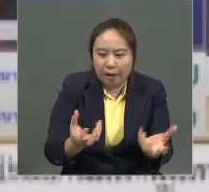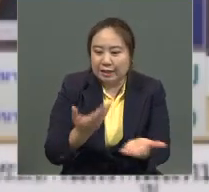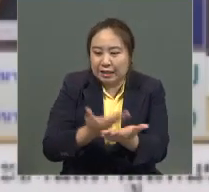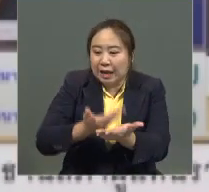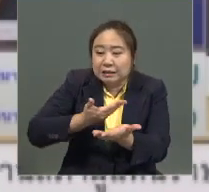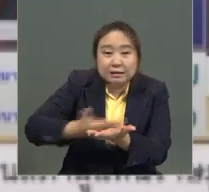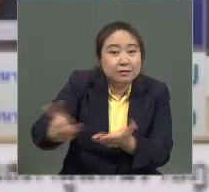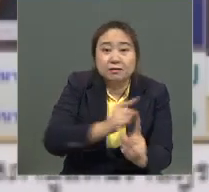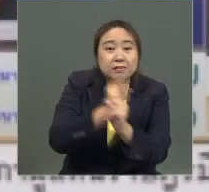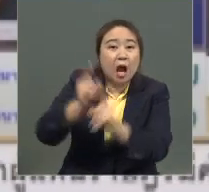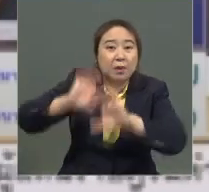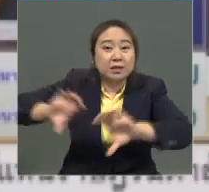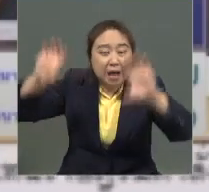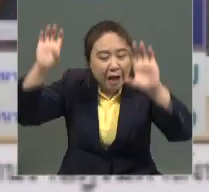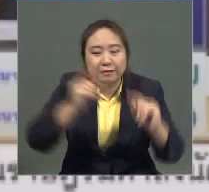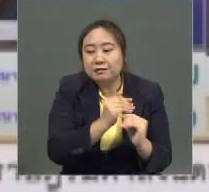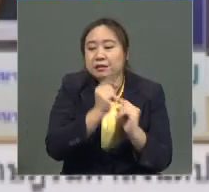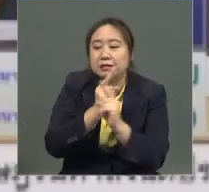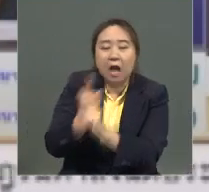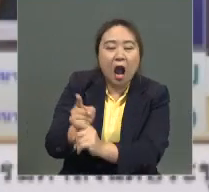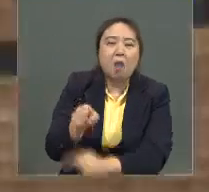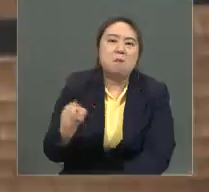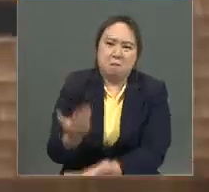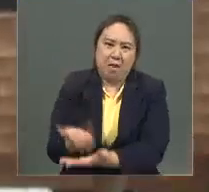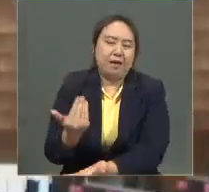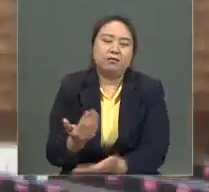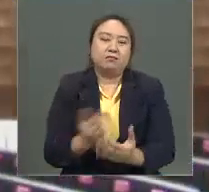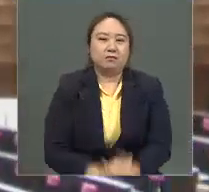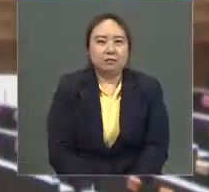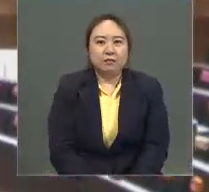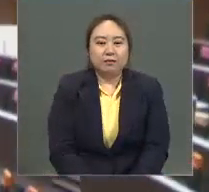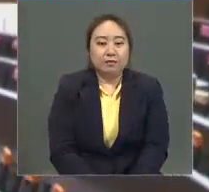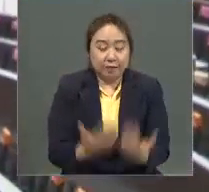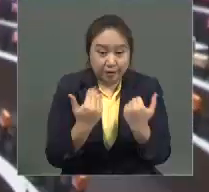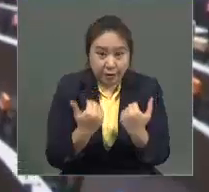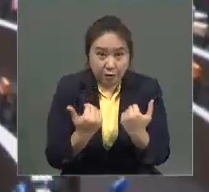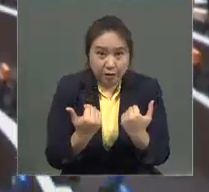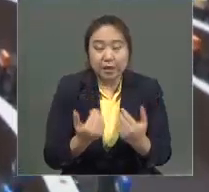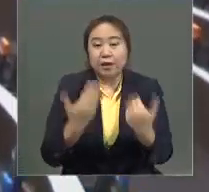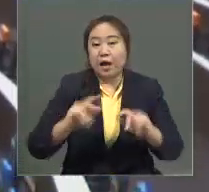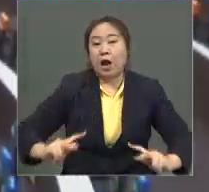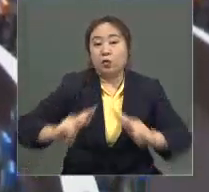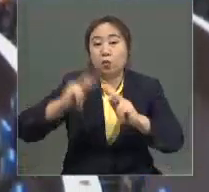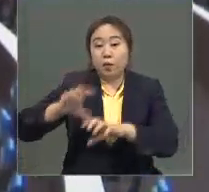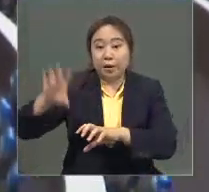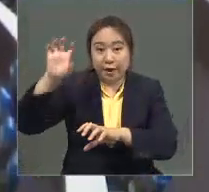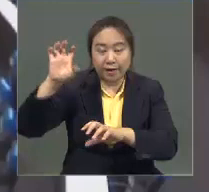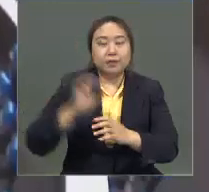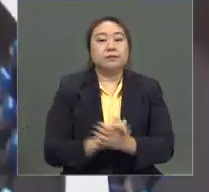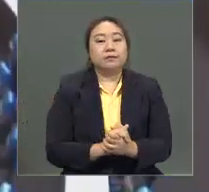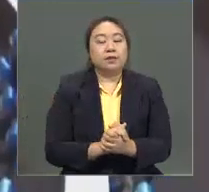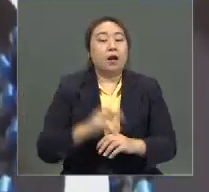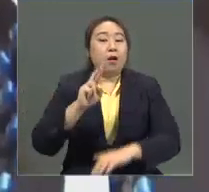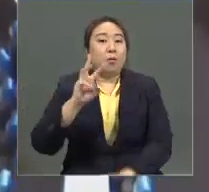างที่ยึดของราชการเป็นหลักตามหลักชาวบ้านต้องซื้อราคา แน่นอนว่าเมื่อพูดถึงกระทรวงมหาดไทยพลเอกอนุพงศ์เผ่าจิน